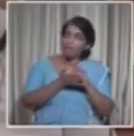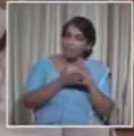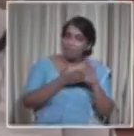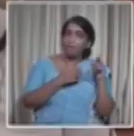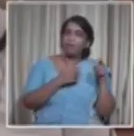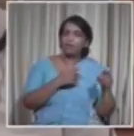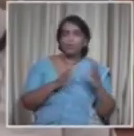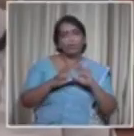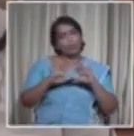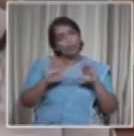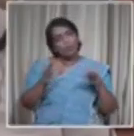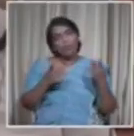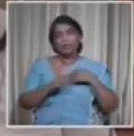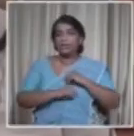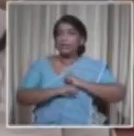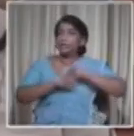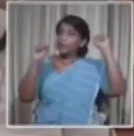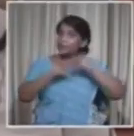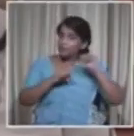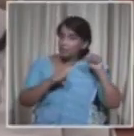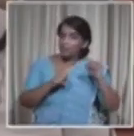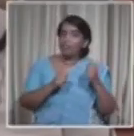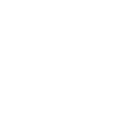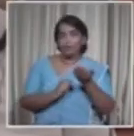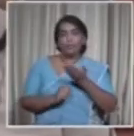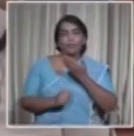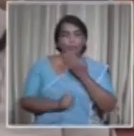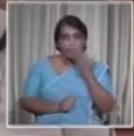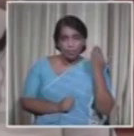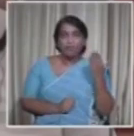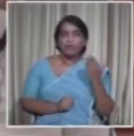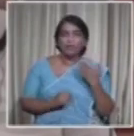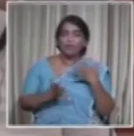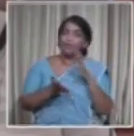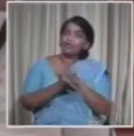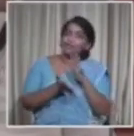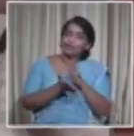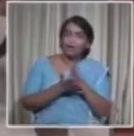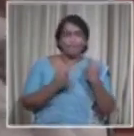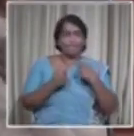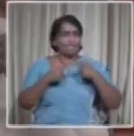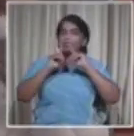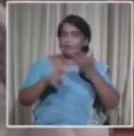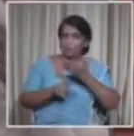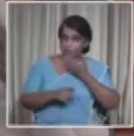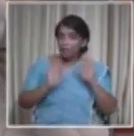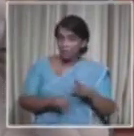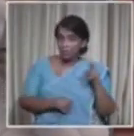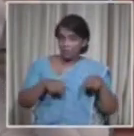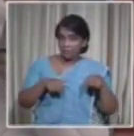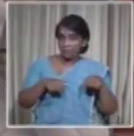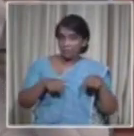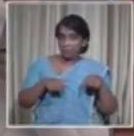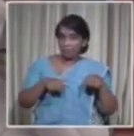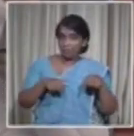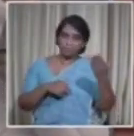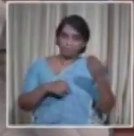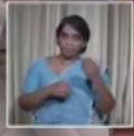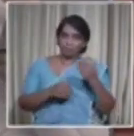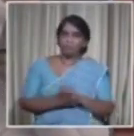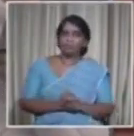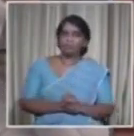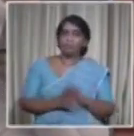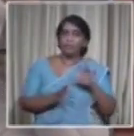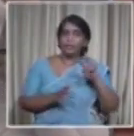සාමකාමීව ඕනෑ කෙනෙකුට උද්ඝෝෂණ කිරීමේ හැකියාව තියෙනවා විරෝධතාවයේ ප්‍රකාශ කිරීමේ හැකියාව තියෙනවා හැබැයි අද අපි දකිනවා